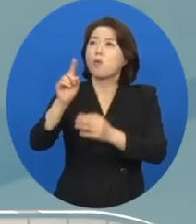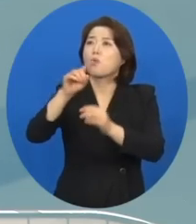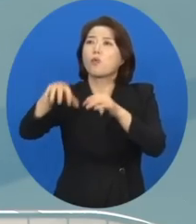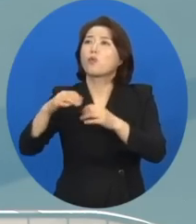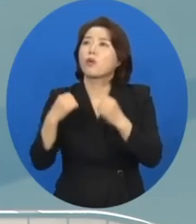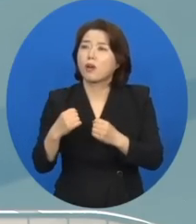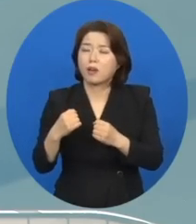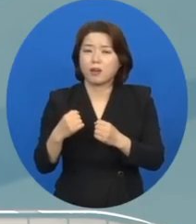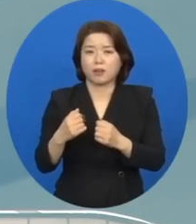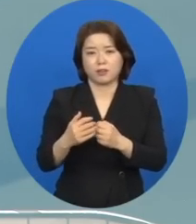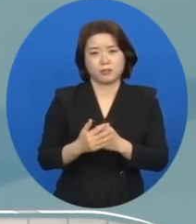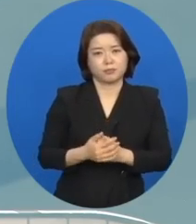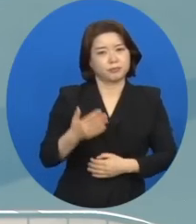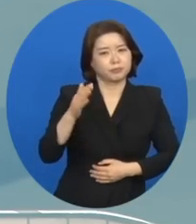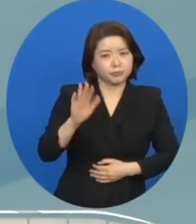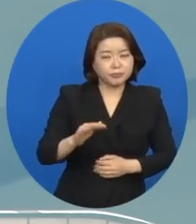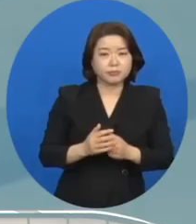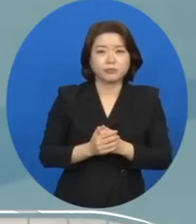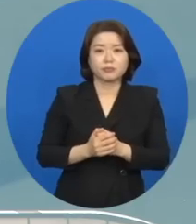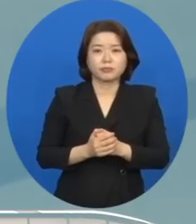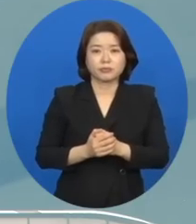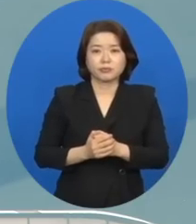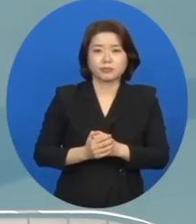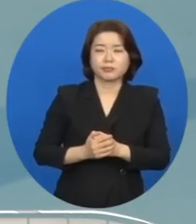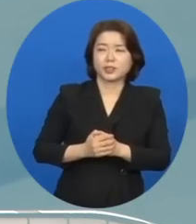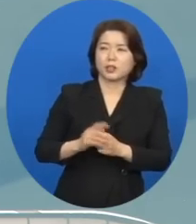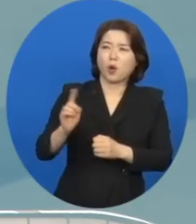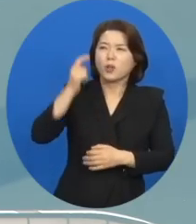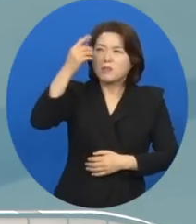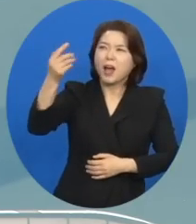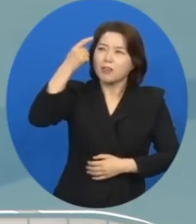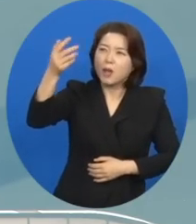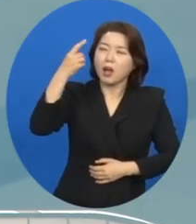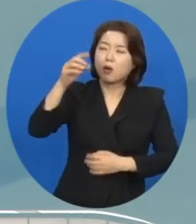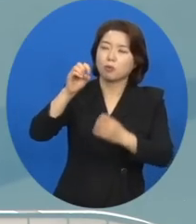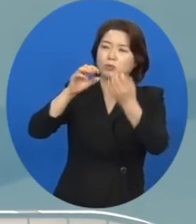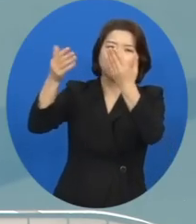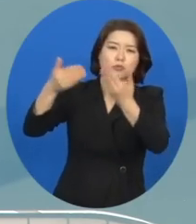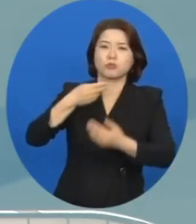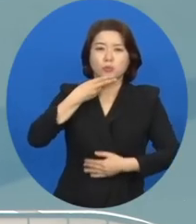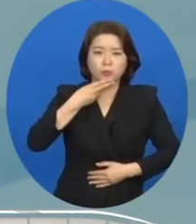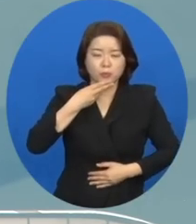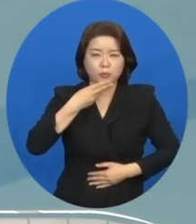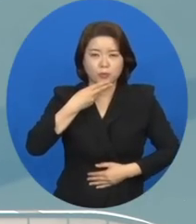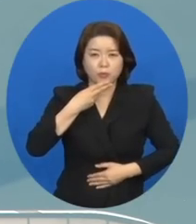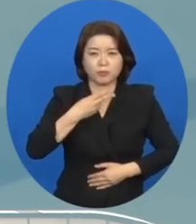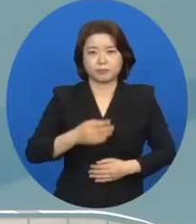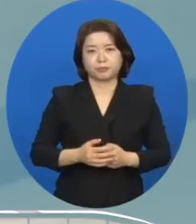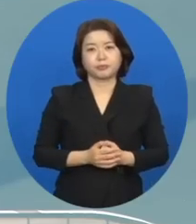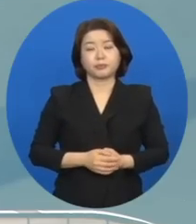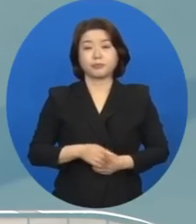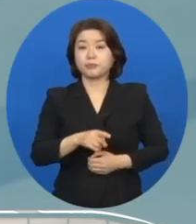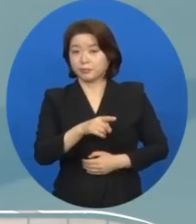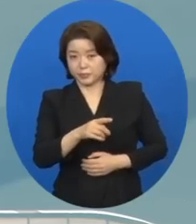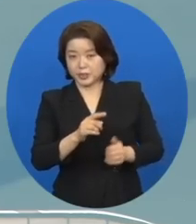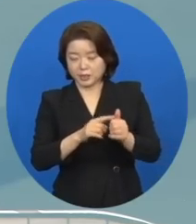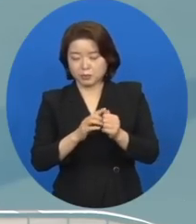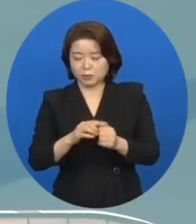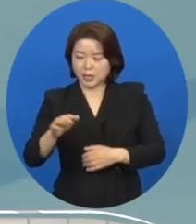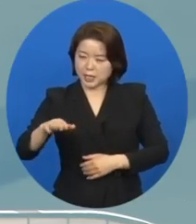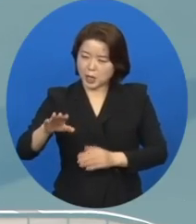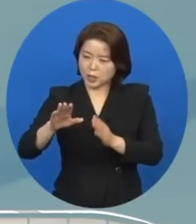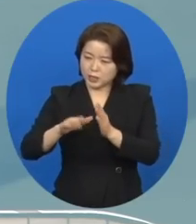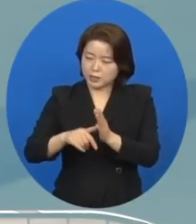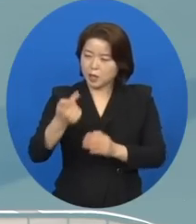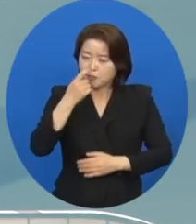계셨습니까? 그런데 하나님 어떤 질문에도 답변을 안 하시더래요. 근데 이분이 어릴 적부터